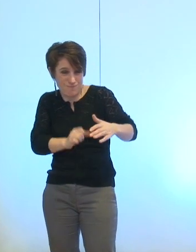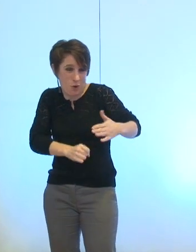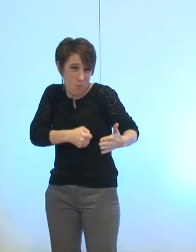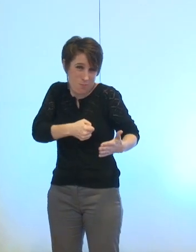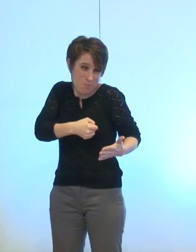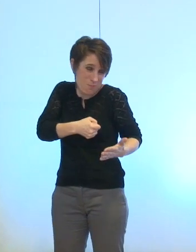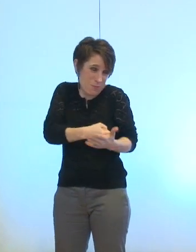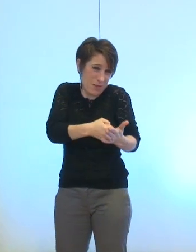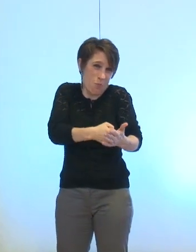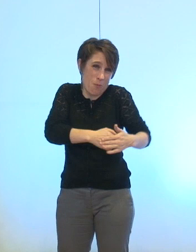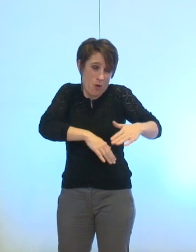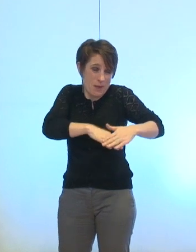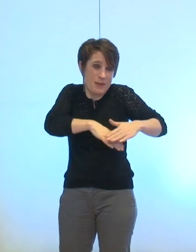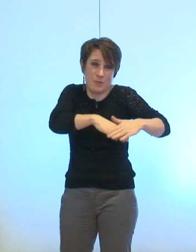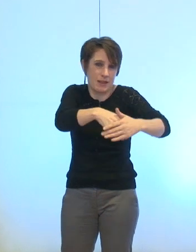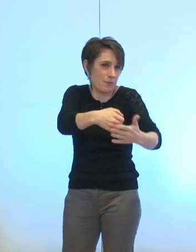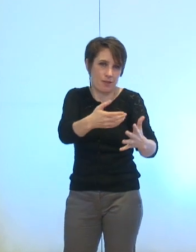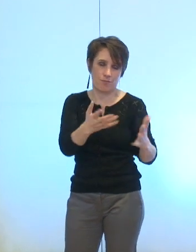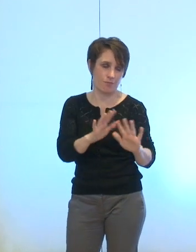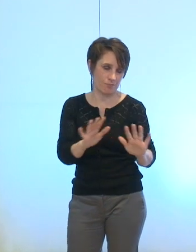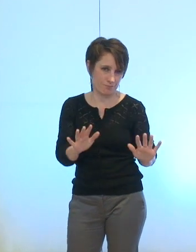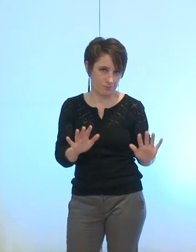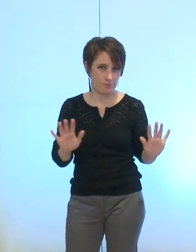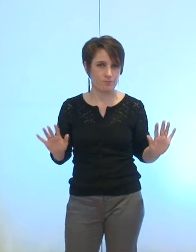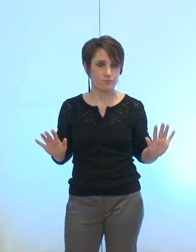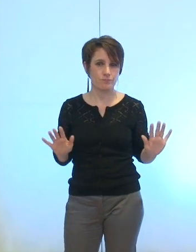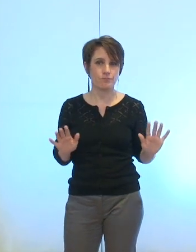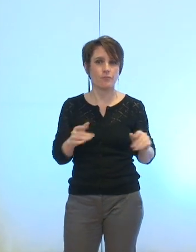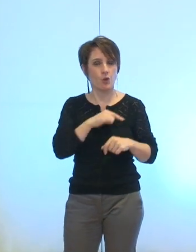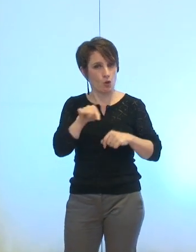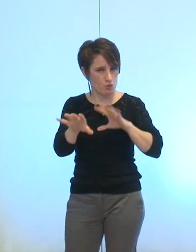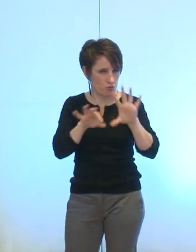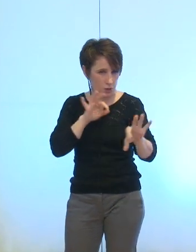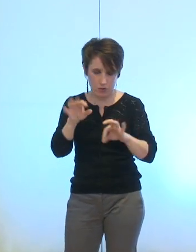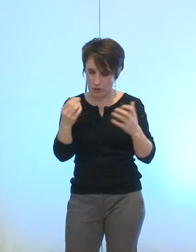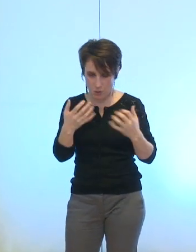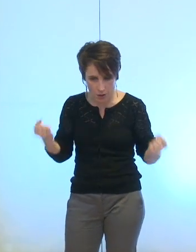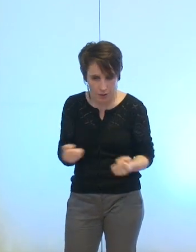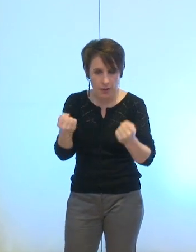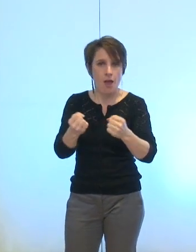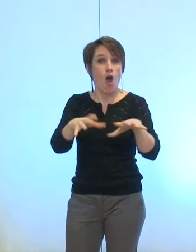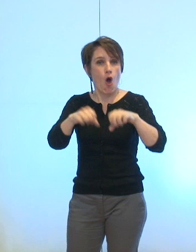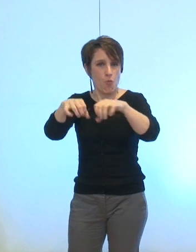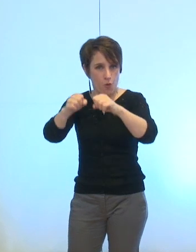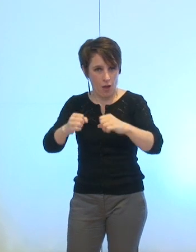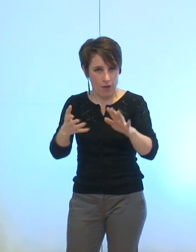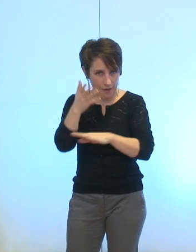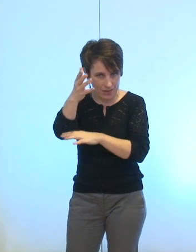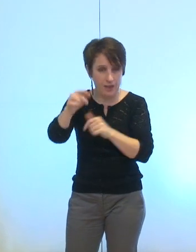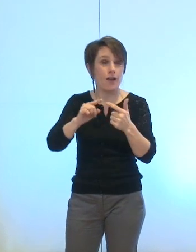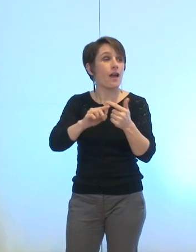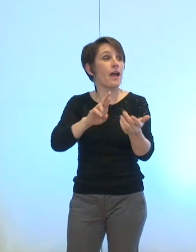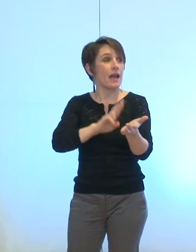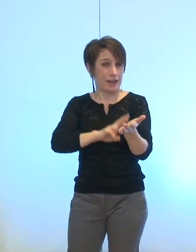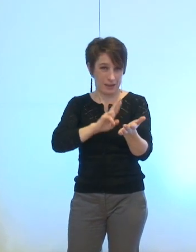savons les choix de politiques ont été fait en matière d'emploi d'avenir en matière de rythme scolaire et je